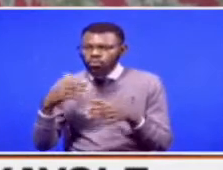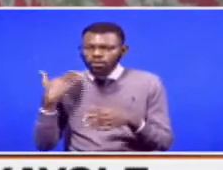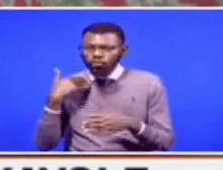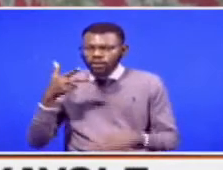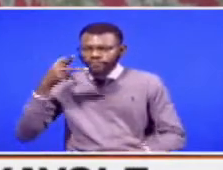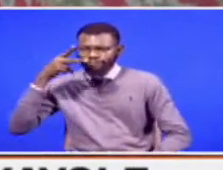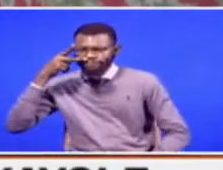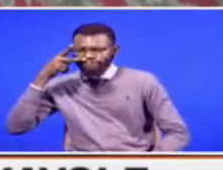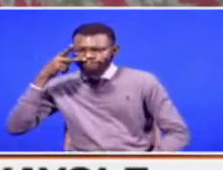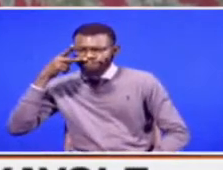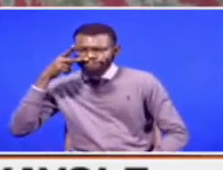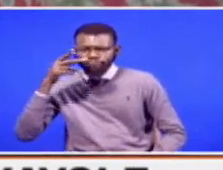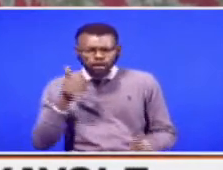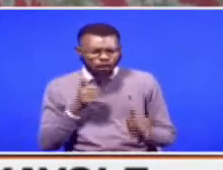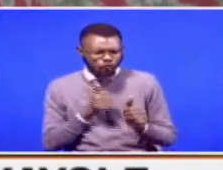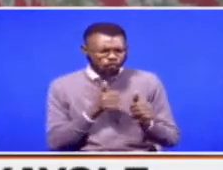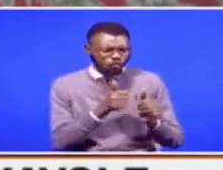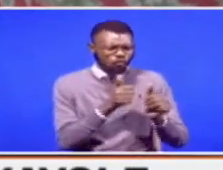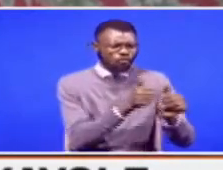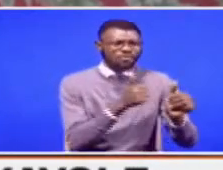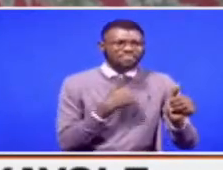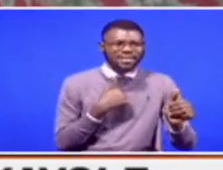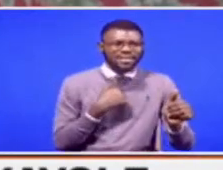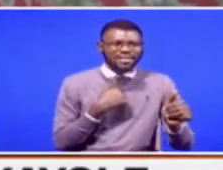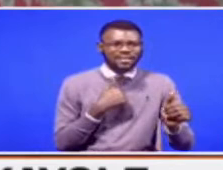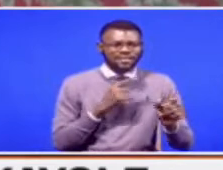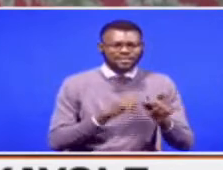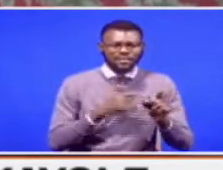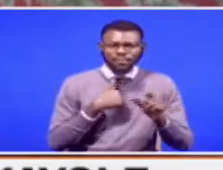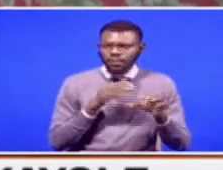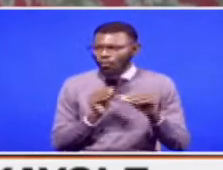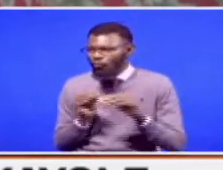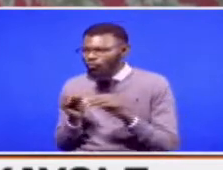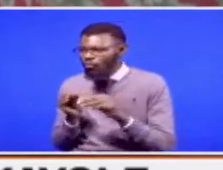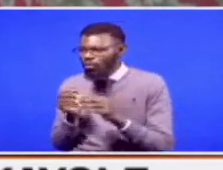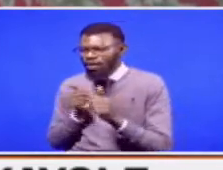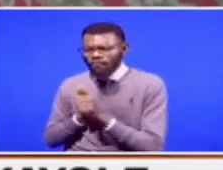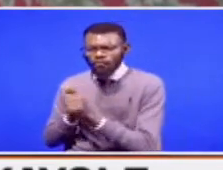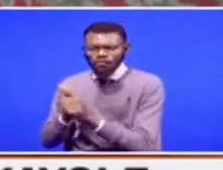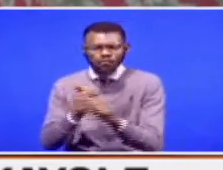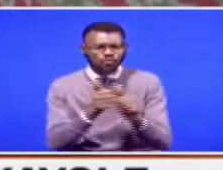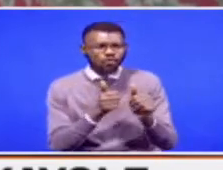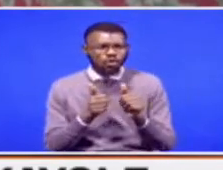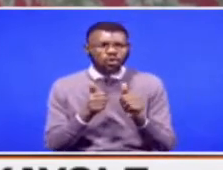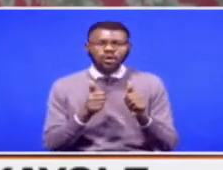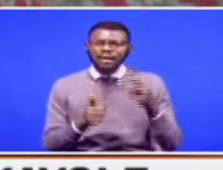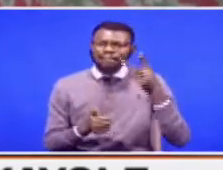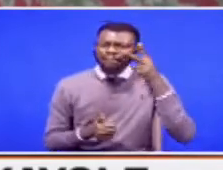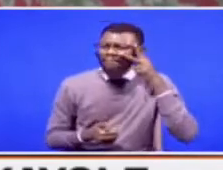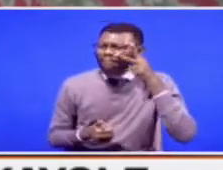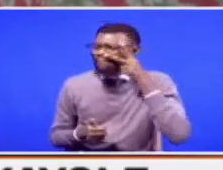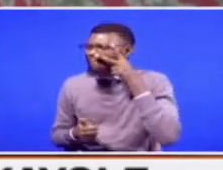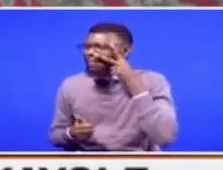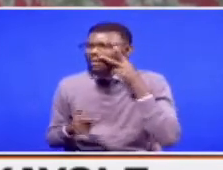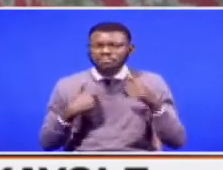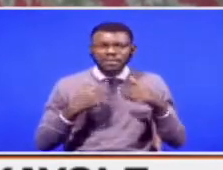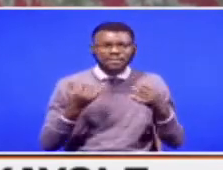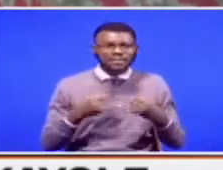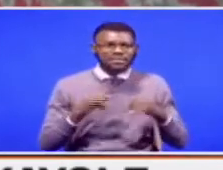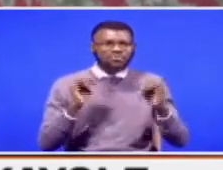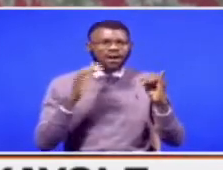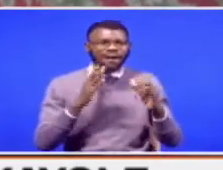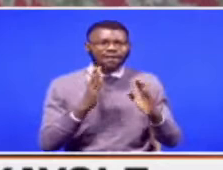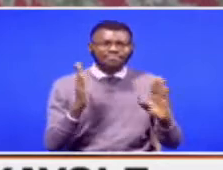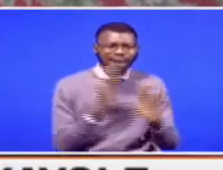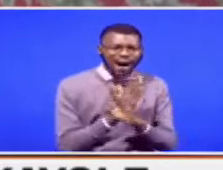kuna wengine wako nyuma yangu. Nikienda hivi bado wananiangalia. Mahali mimi naenda kukaa iwe nimeingia